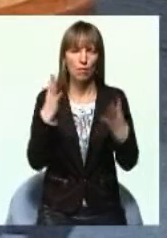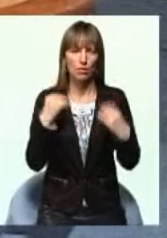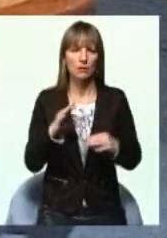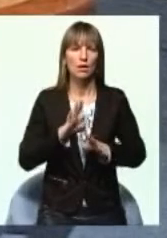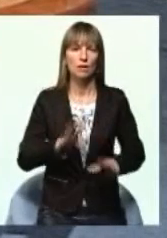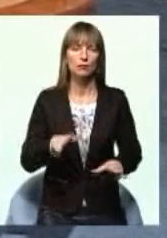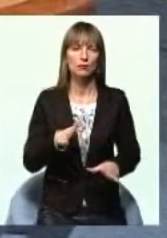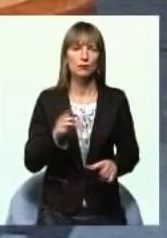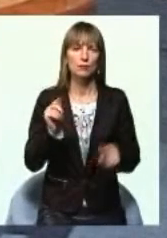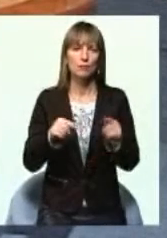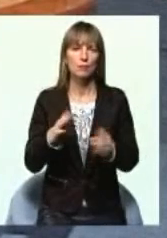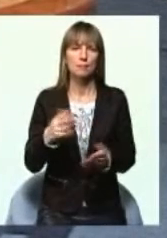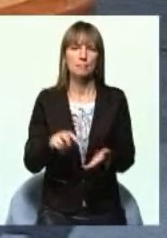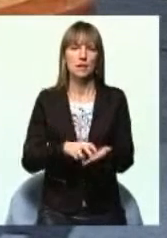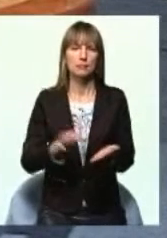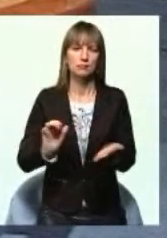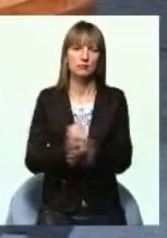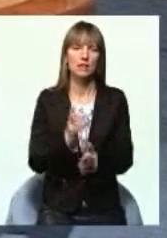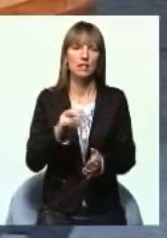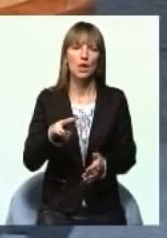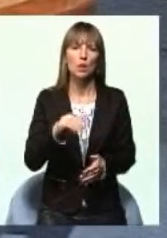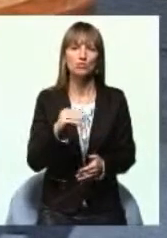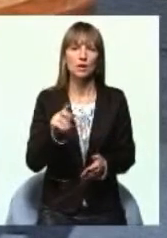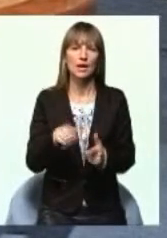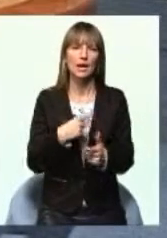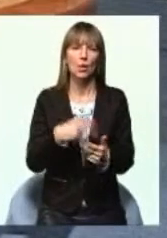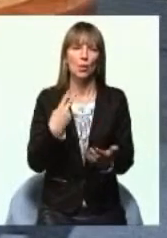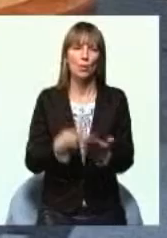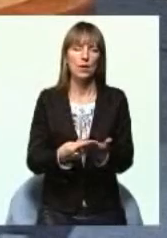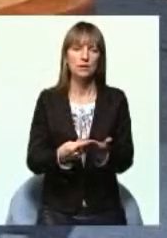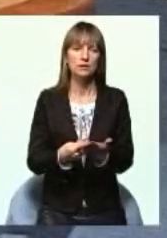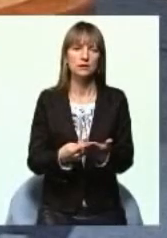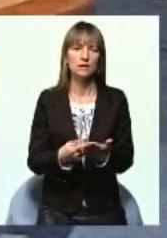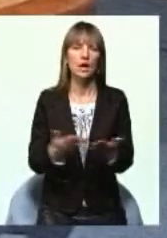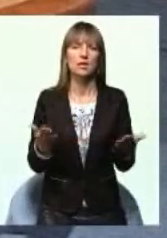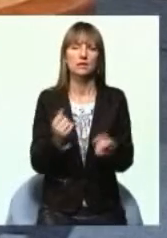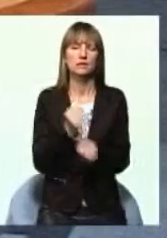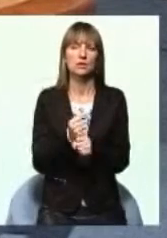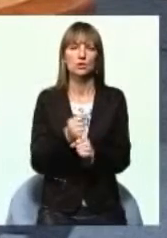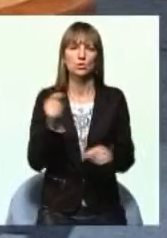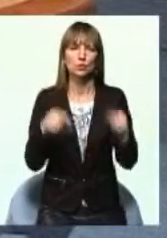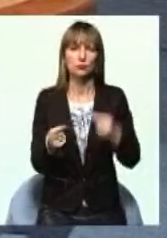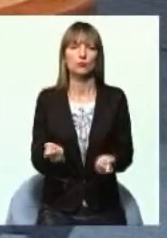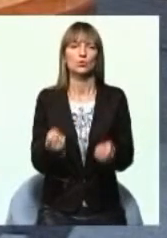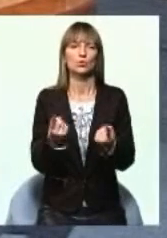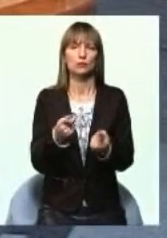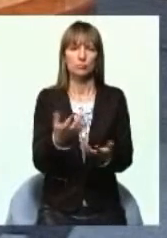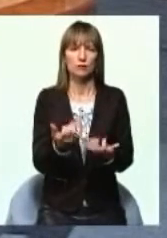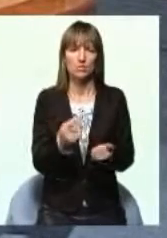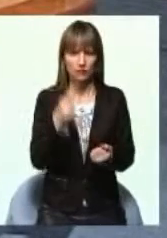бути мокрими, бояться поскользнутися на лужі, або упасть в неї. А чи як створюється дощ? Звідки він береться? Тобі